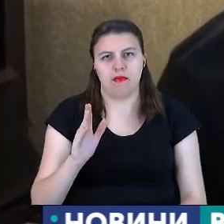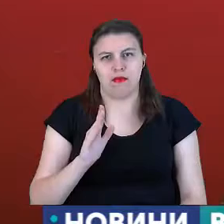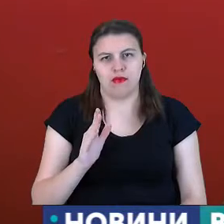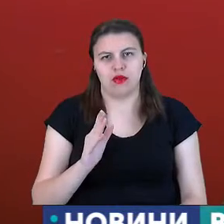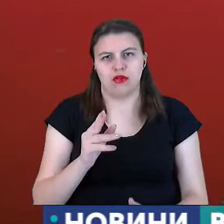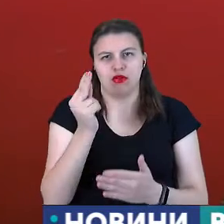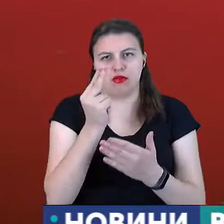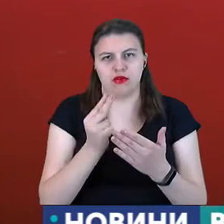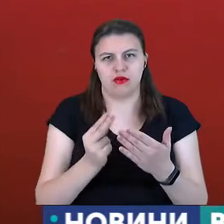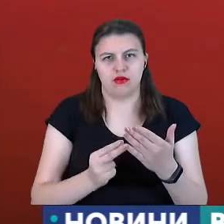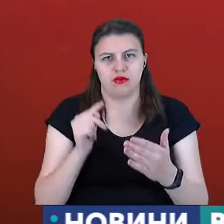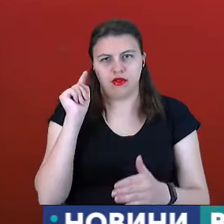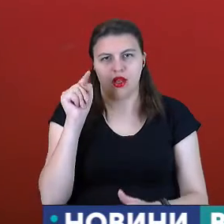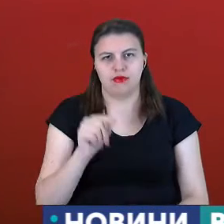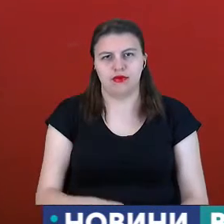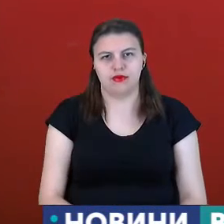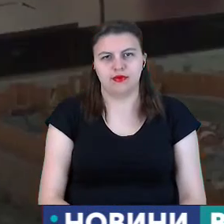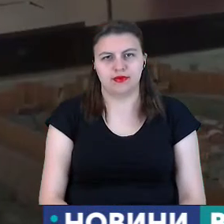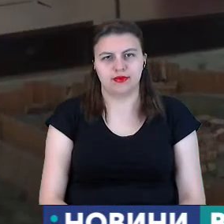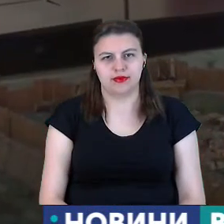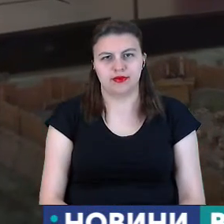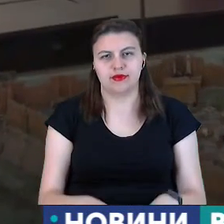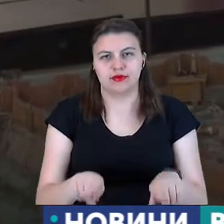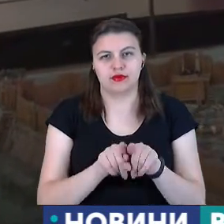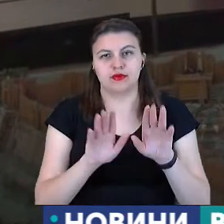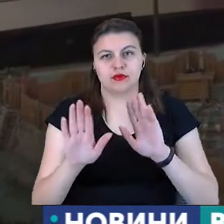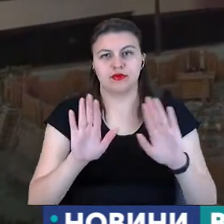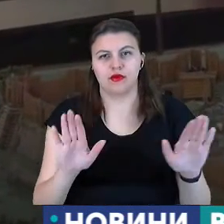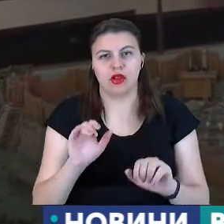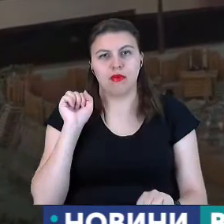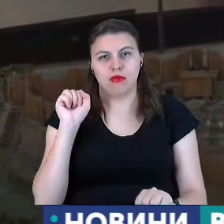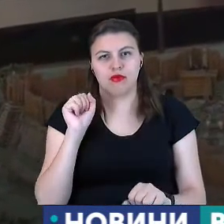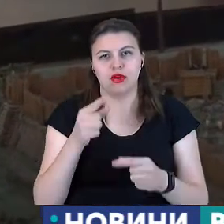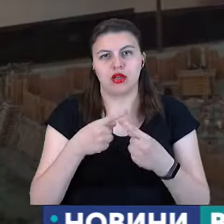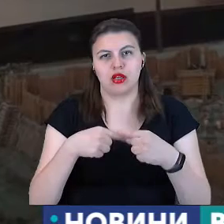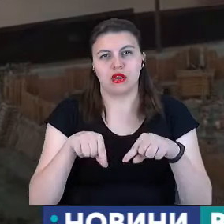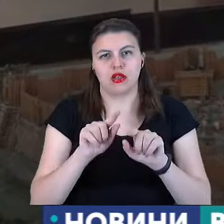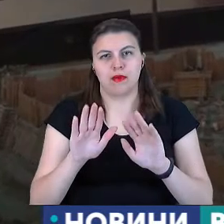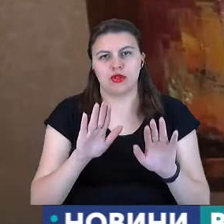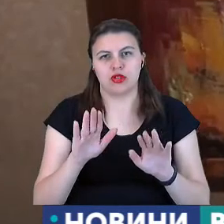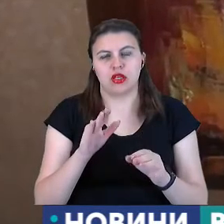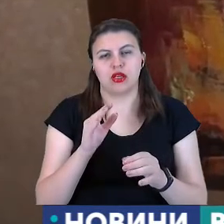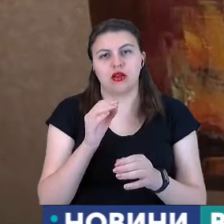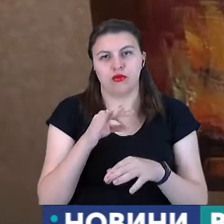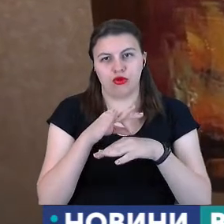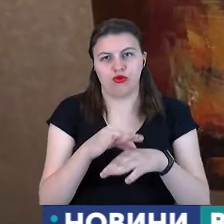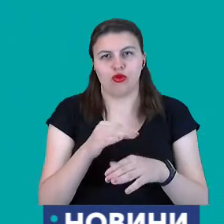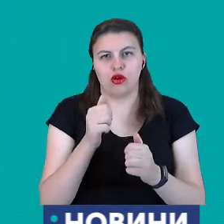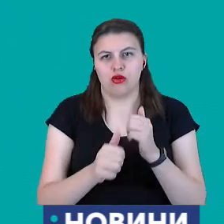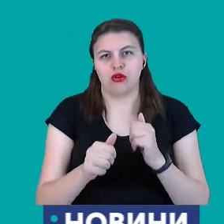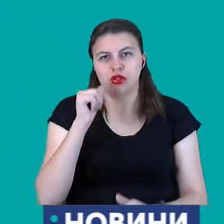живописав. Таку виставку у Бахмутському краєзнавчому музеї організовують щороку, триватиме вона 2 місяці.